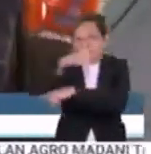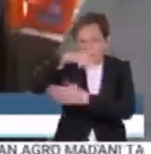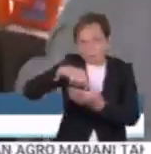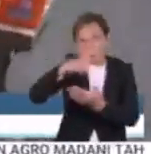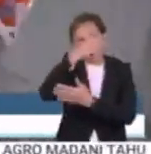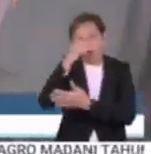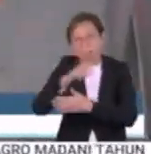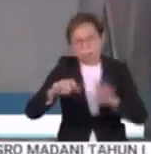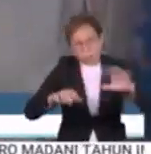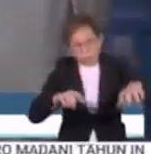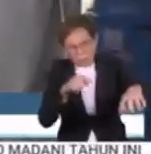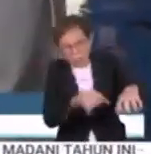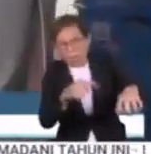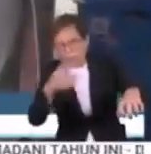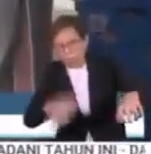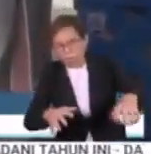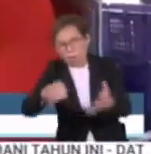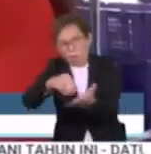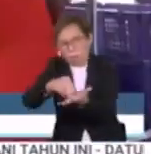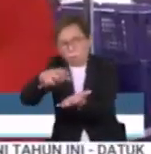memandangkan kawasan itu telah diwartakan